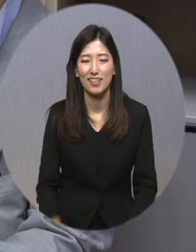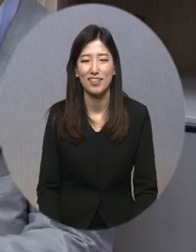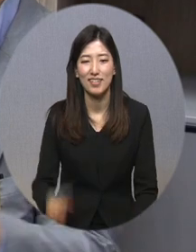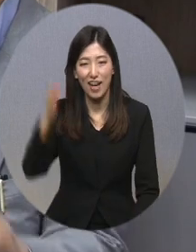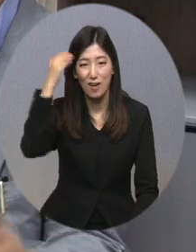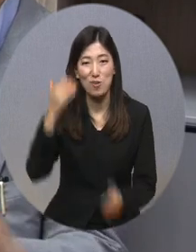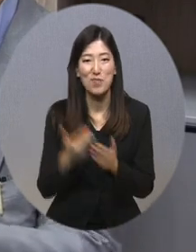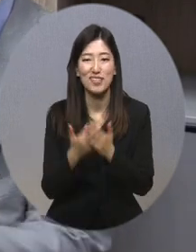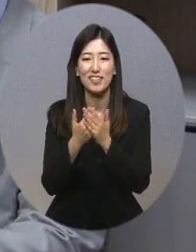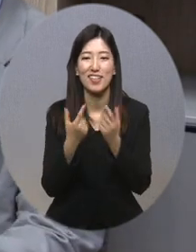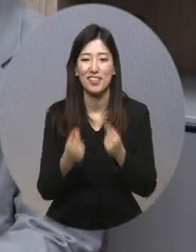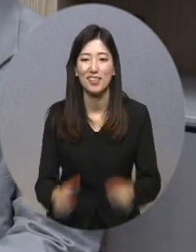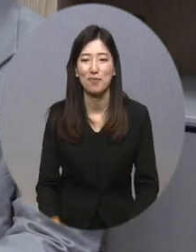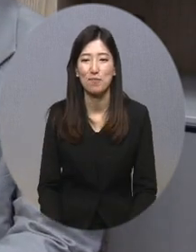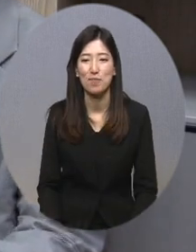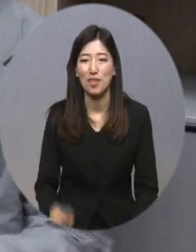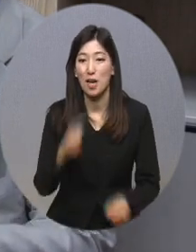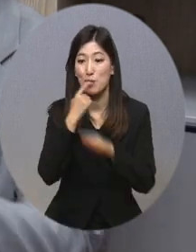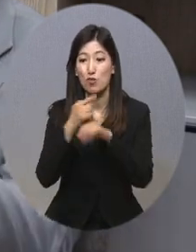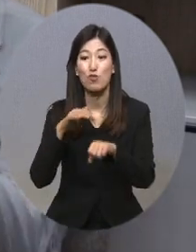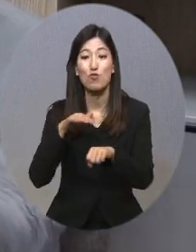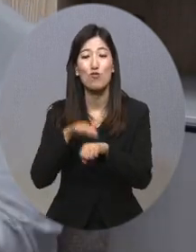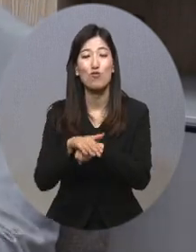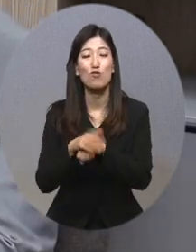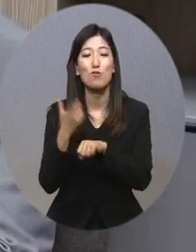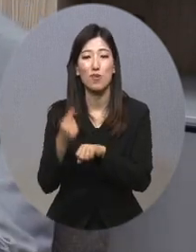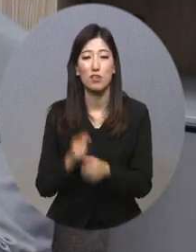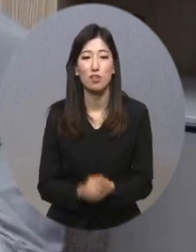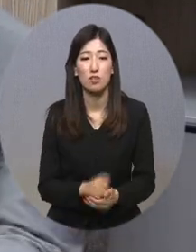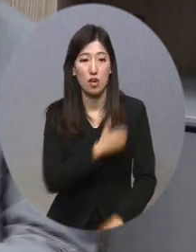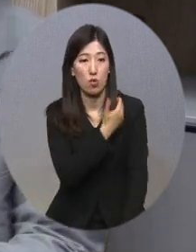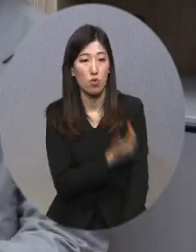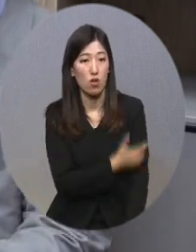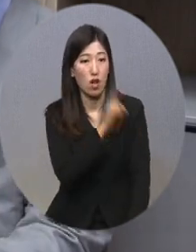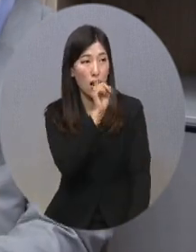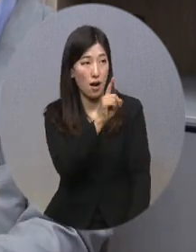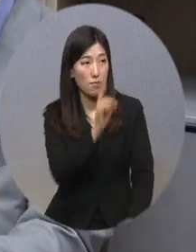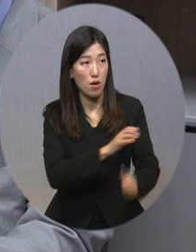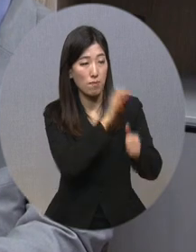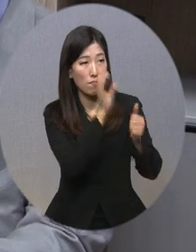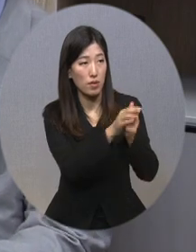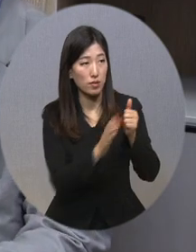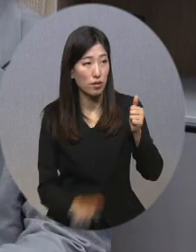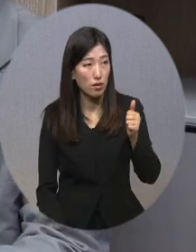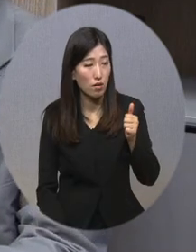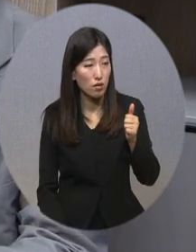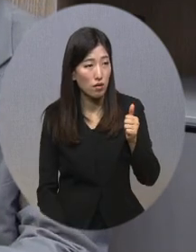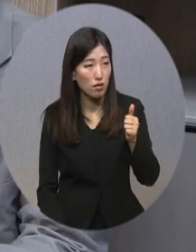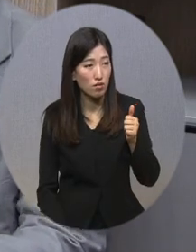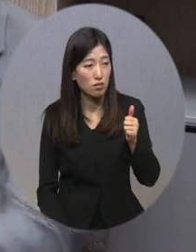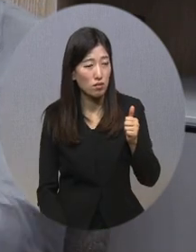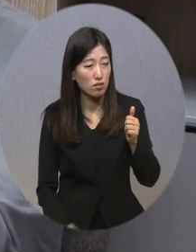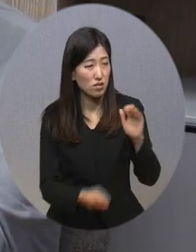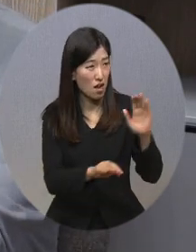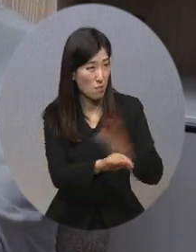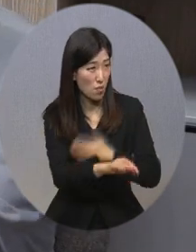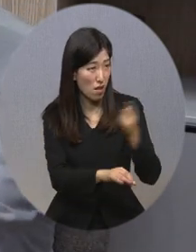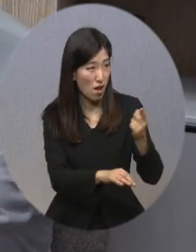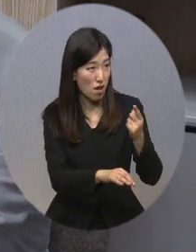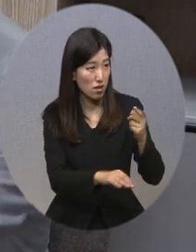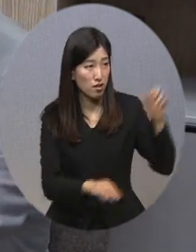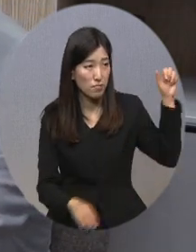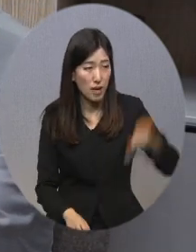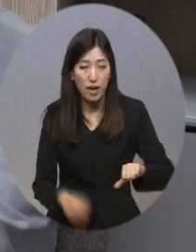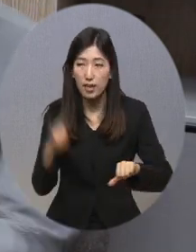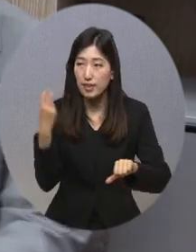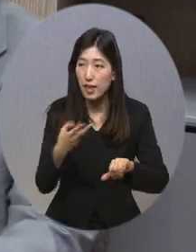대한민국이. 민주의 장점이 그거잖아요. 권력을 한번 주어서 운영을 해보지만, 잘하면 계속해. 갈자로